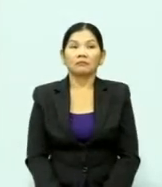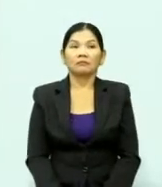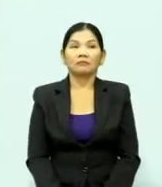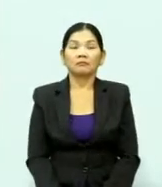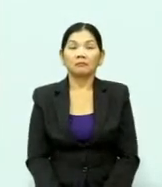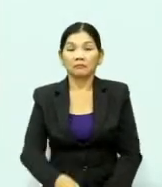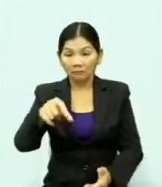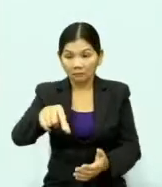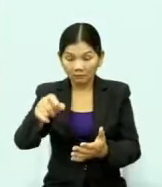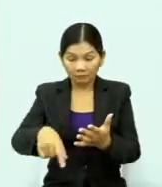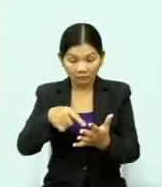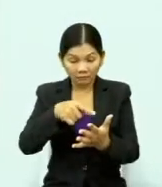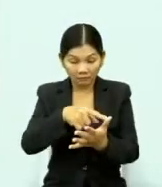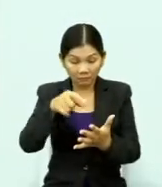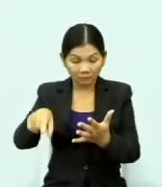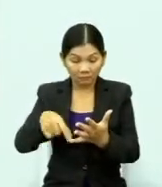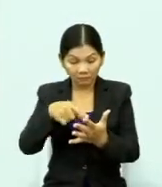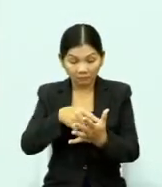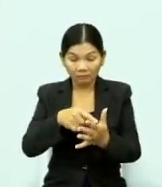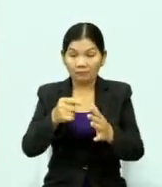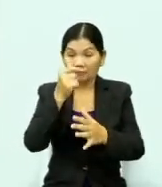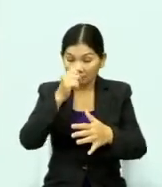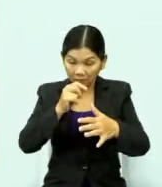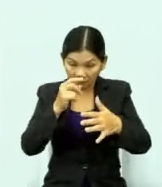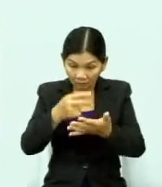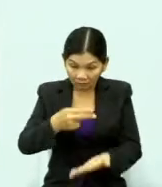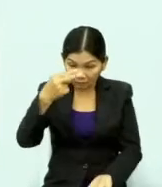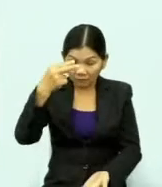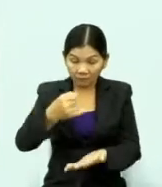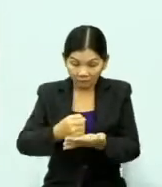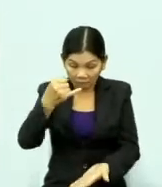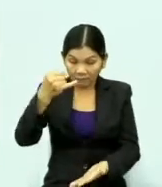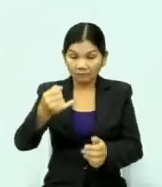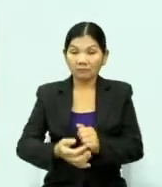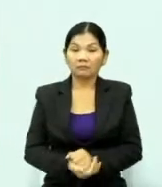kệ kệ cha mì